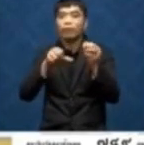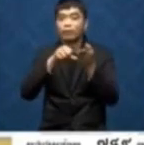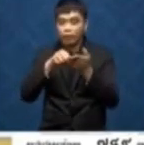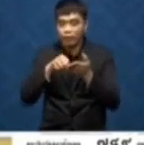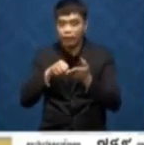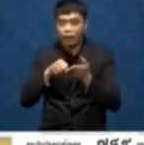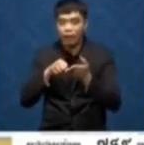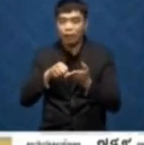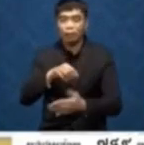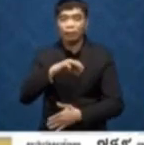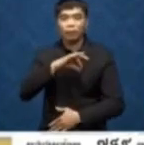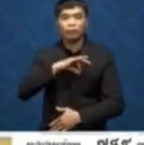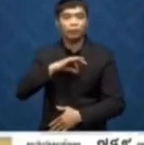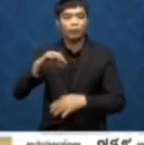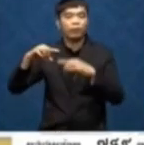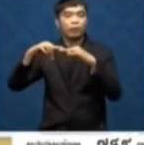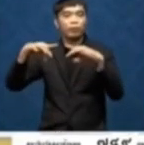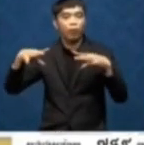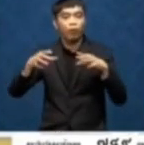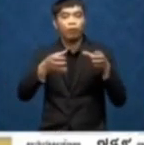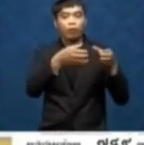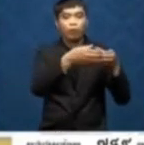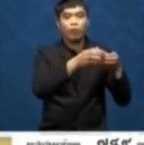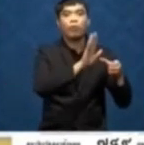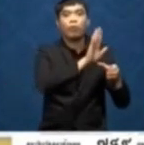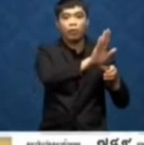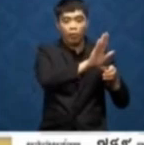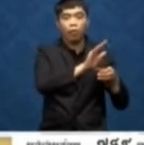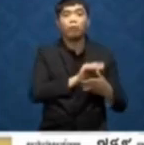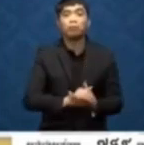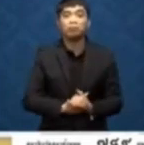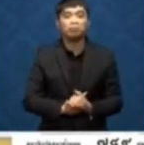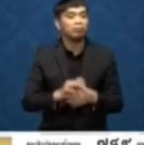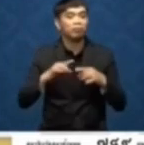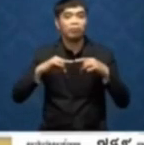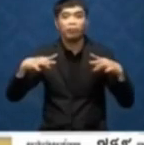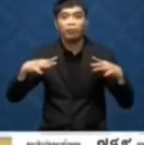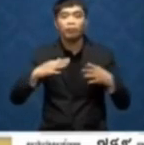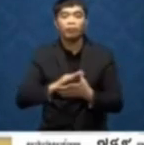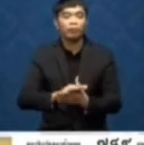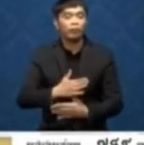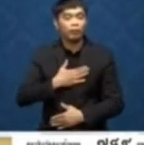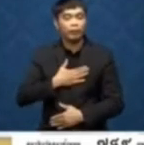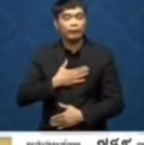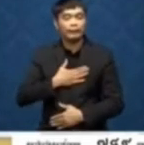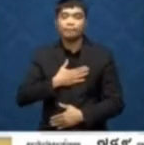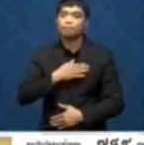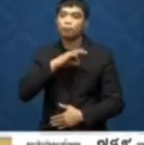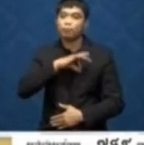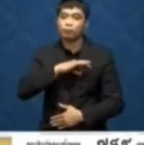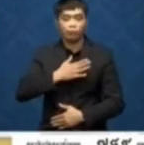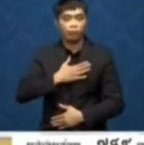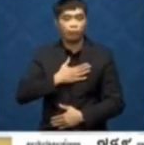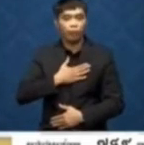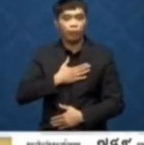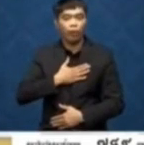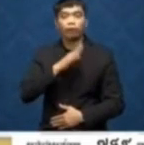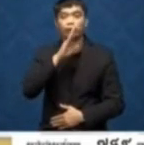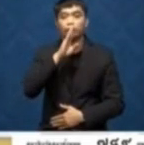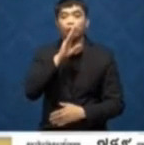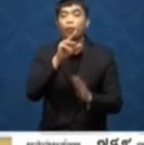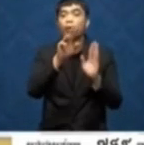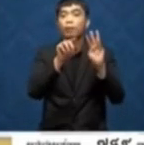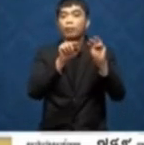อุดมการณ์ของพรรครวมไทยสร้างชาติซึ่งเราเห็นว่าการแก้มาตร